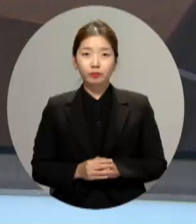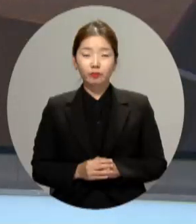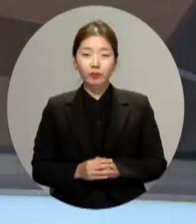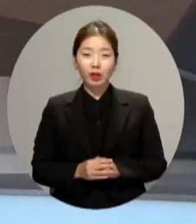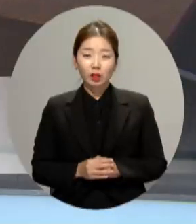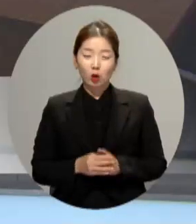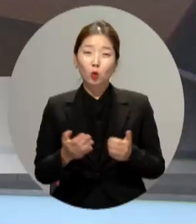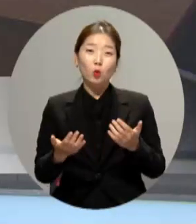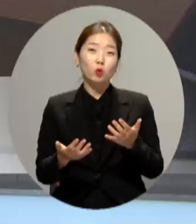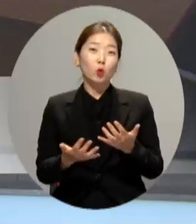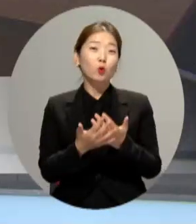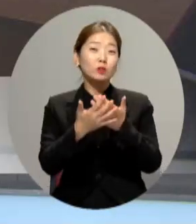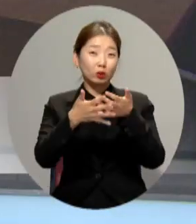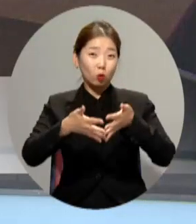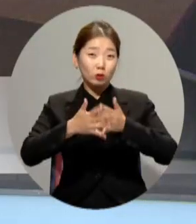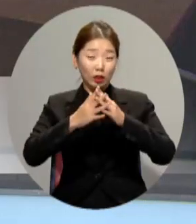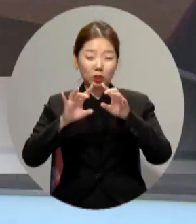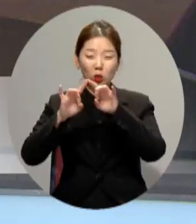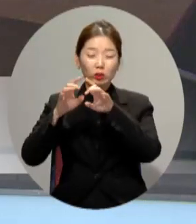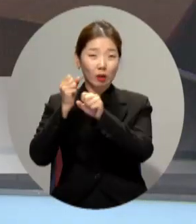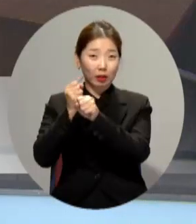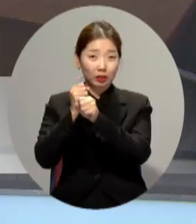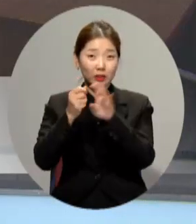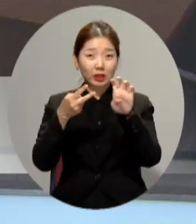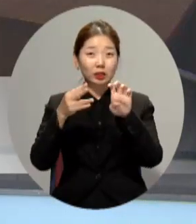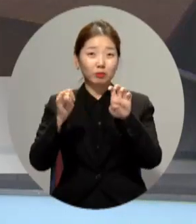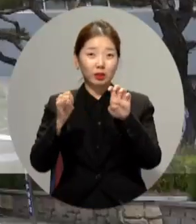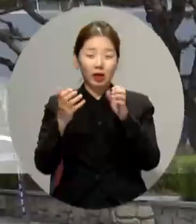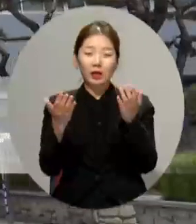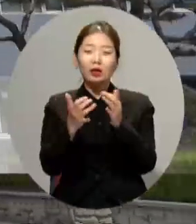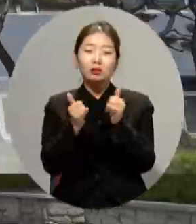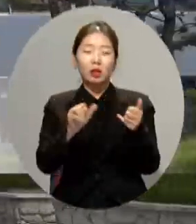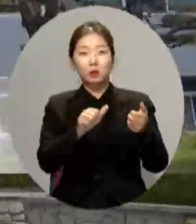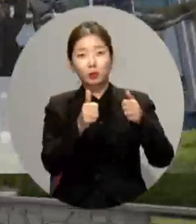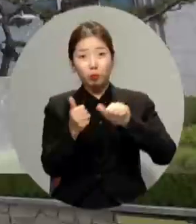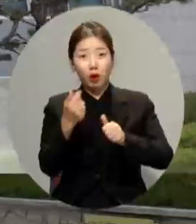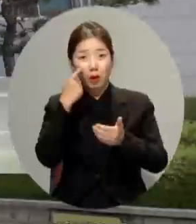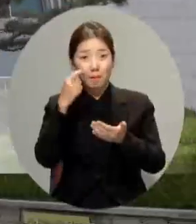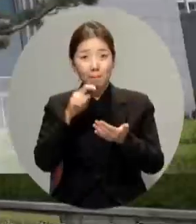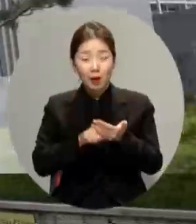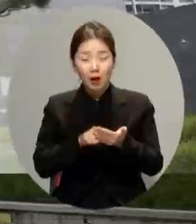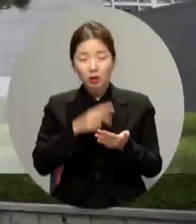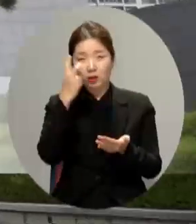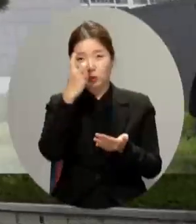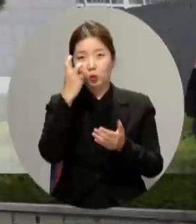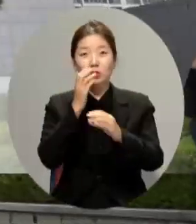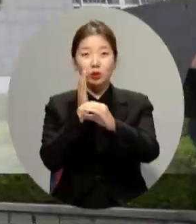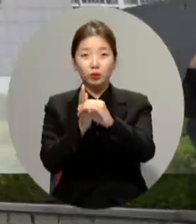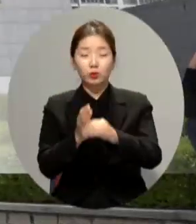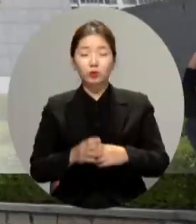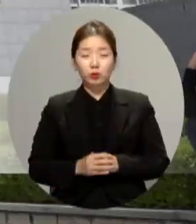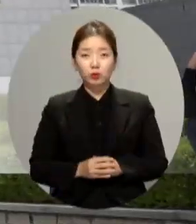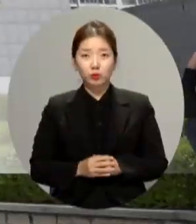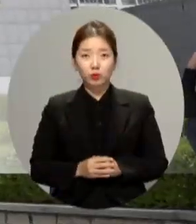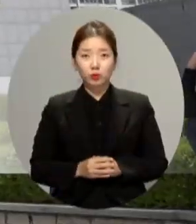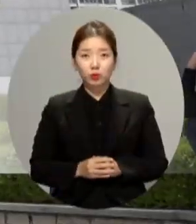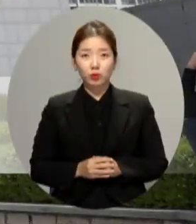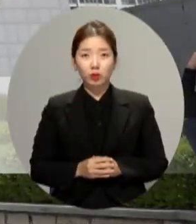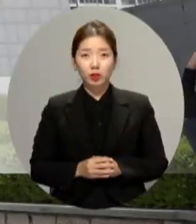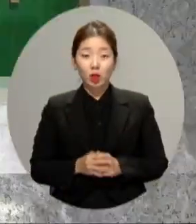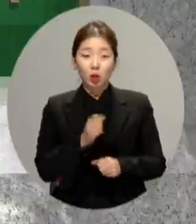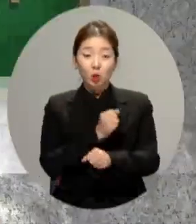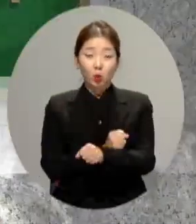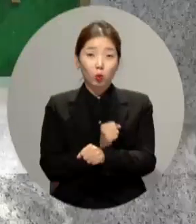축사 공사현장에서 전선 작업을 하던 40대 노동자가 숨지는 사고가 발생해 노동 당국이 조사에 나섰습니다 아